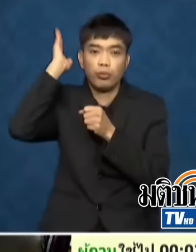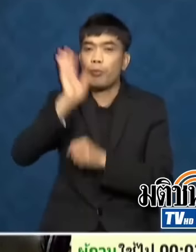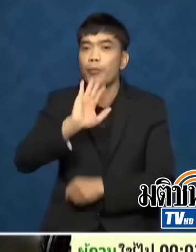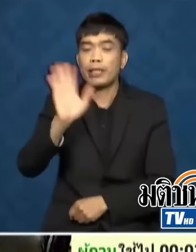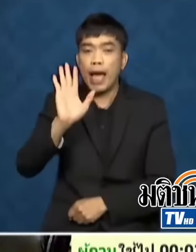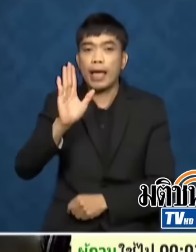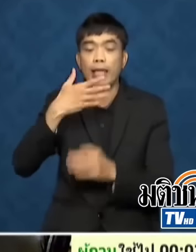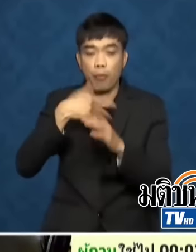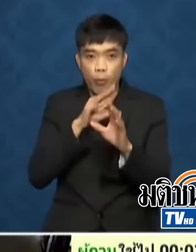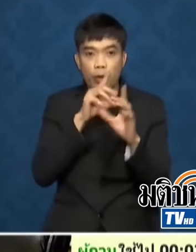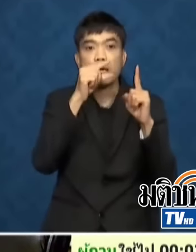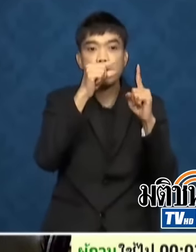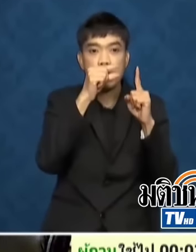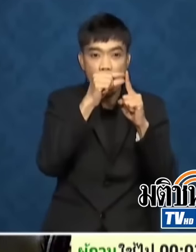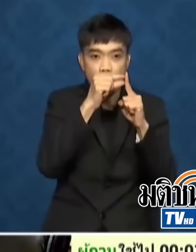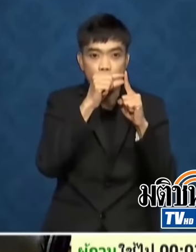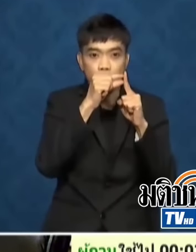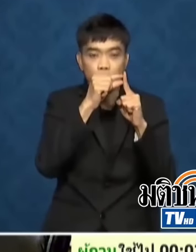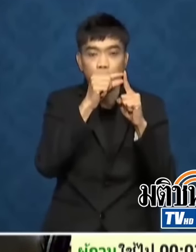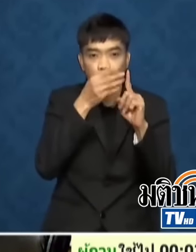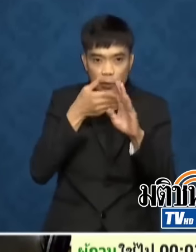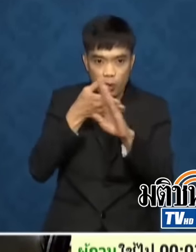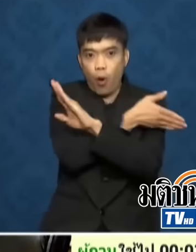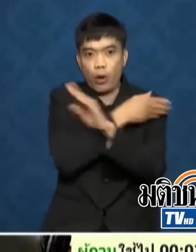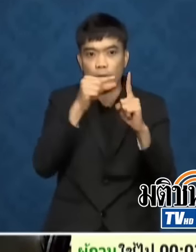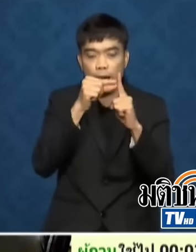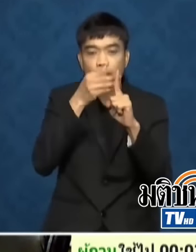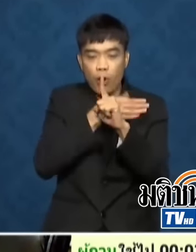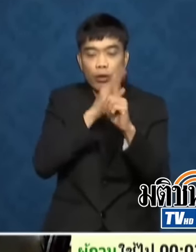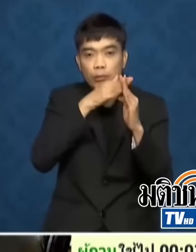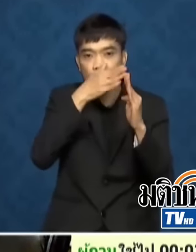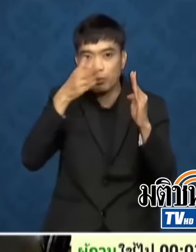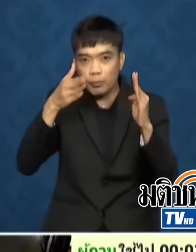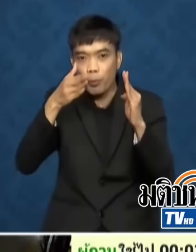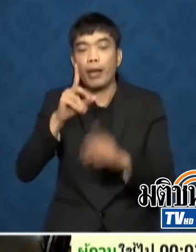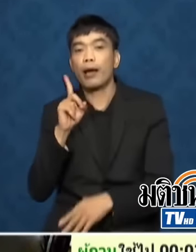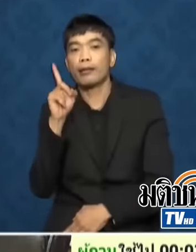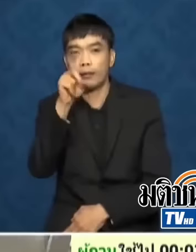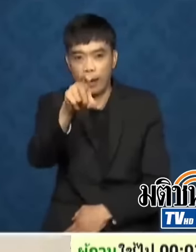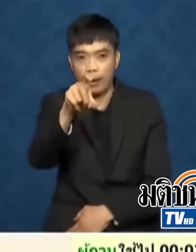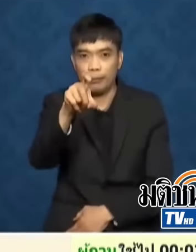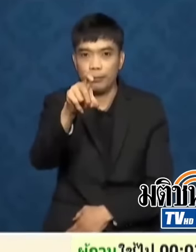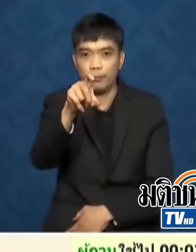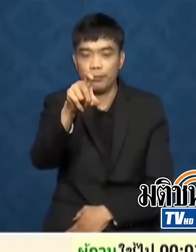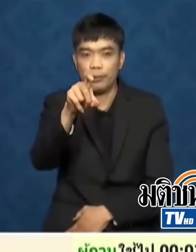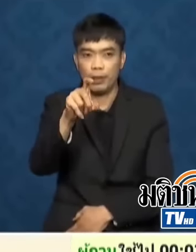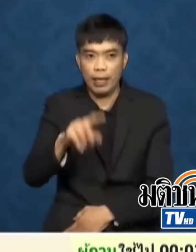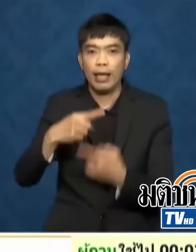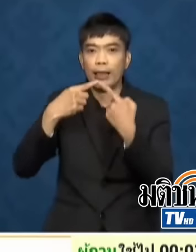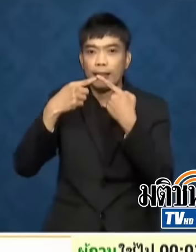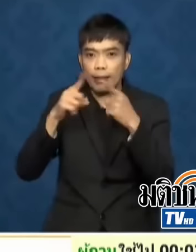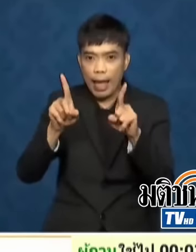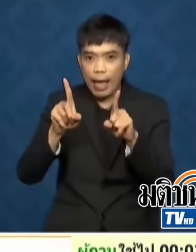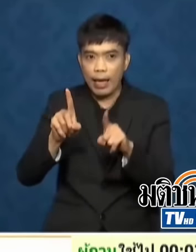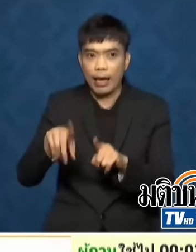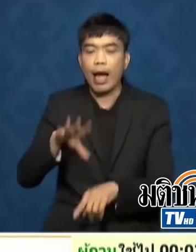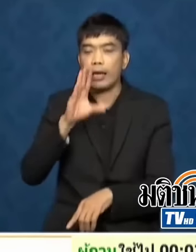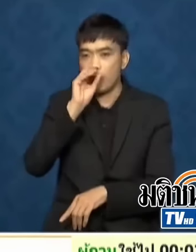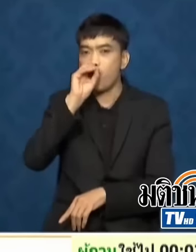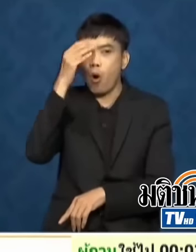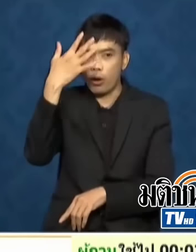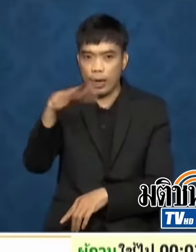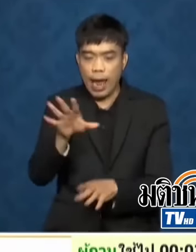ำถามซึ่งผมต้องไล่เรียงเหตุการณ์นิดนึงครับเป็นธรรมดาของกระทู้ครับ ครับได้แต่ว่าในข้อบังคับพูดชัดเจนนะครับ